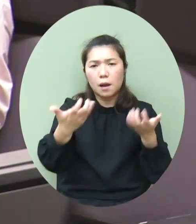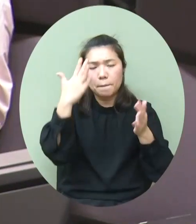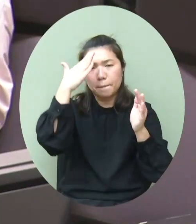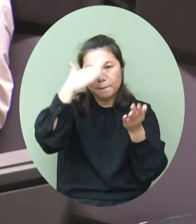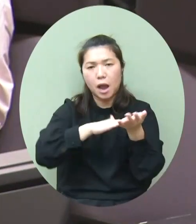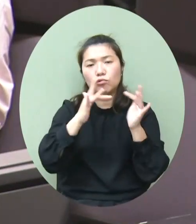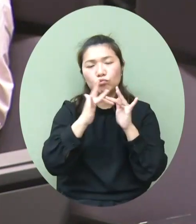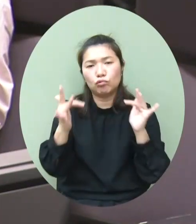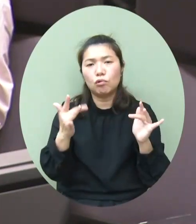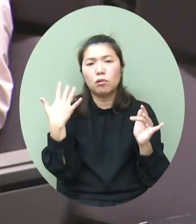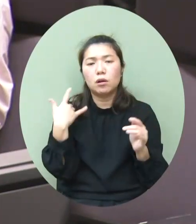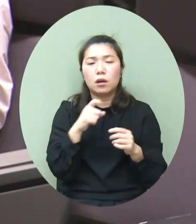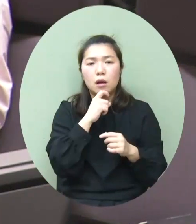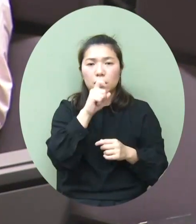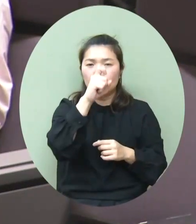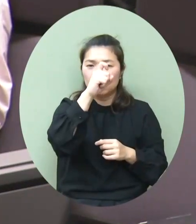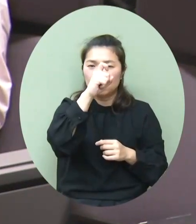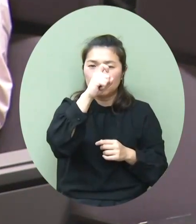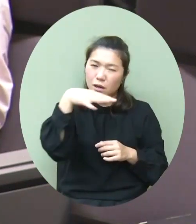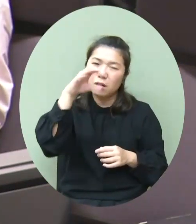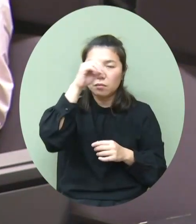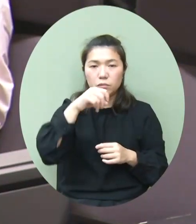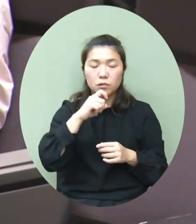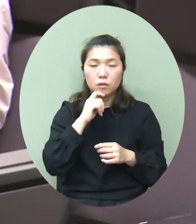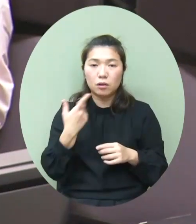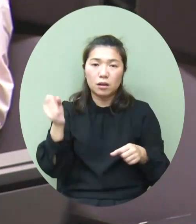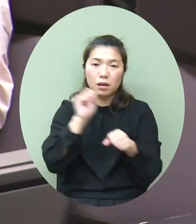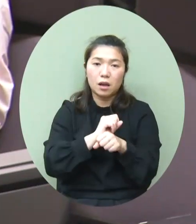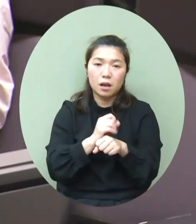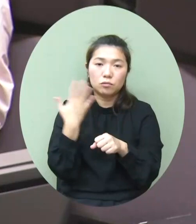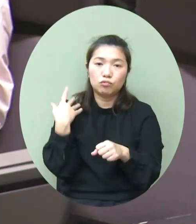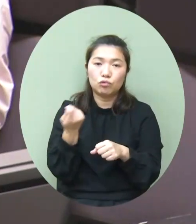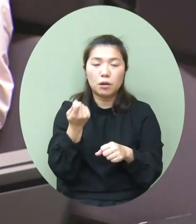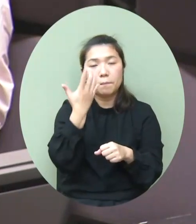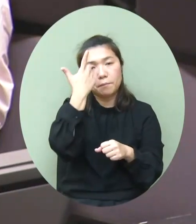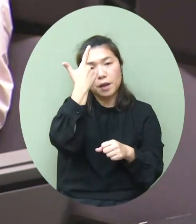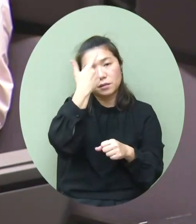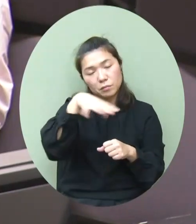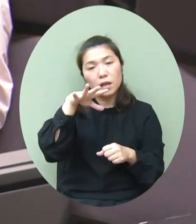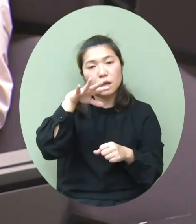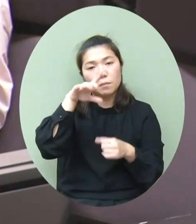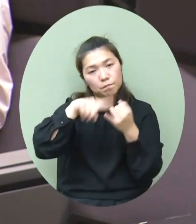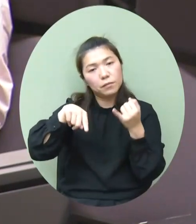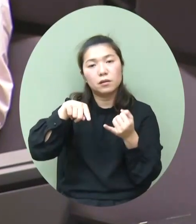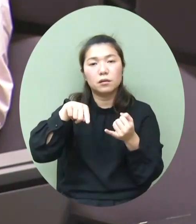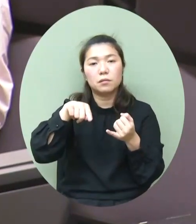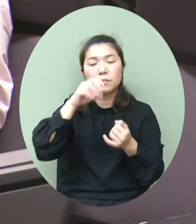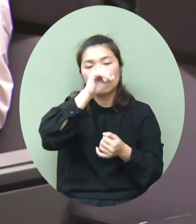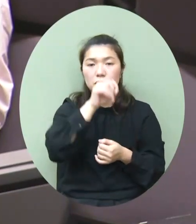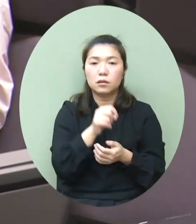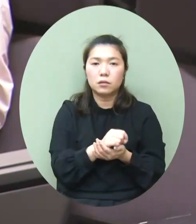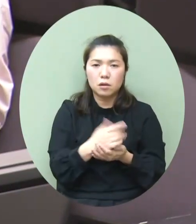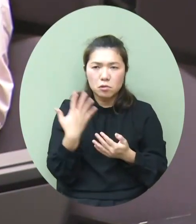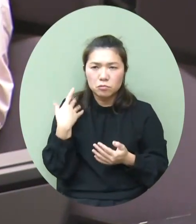用量从之前的高峰是大概90多个%，到最近的